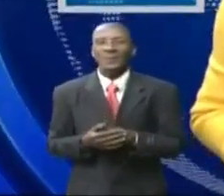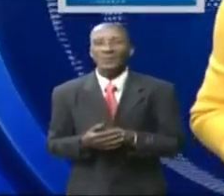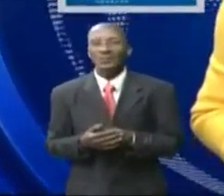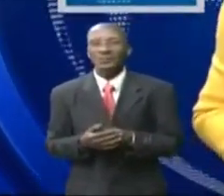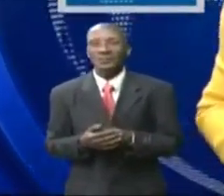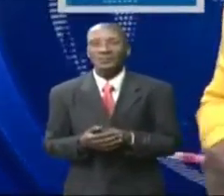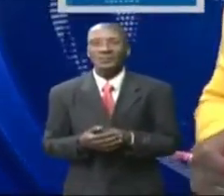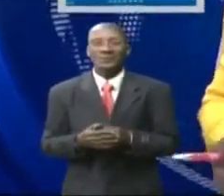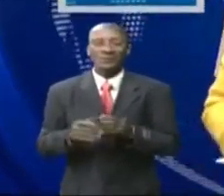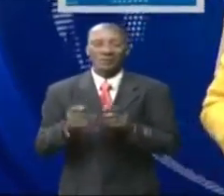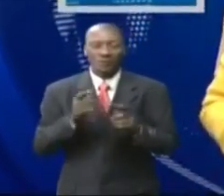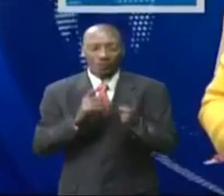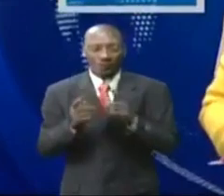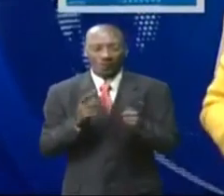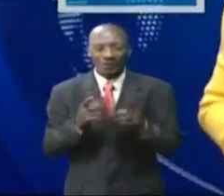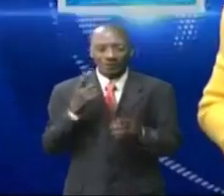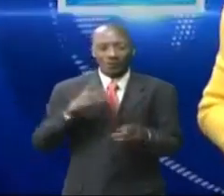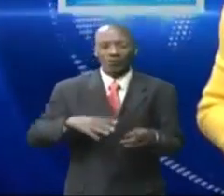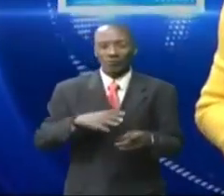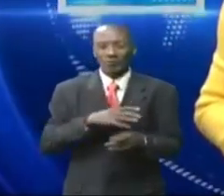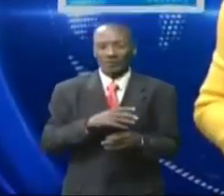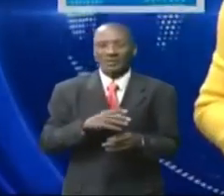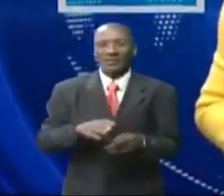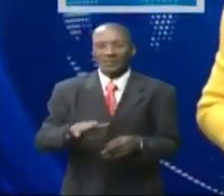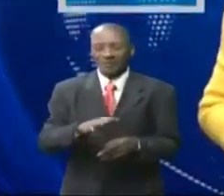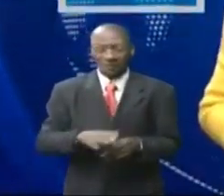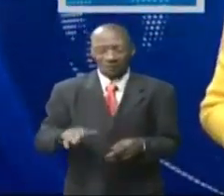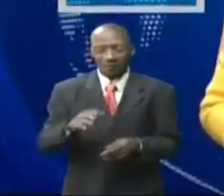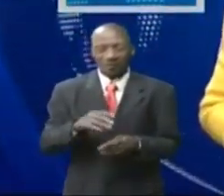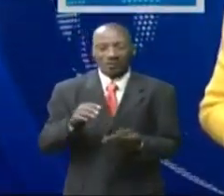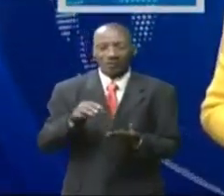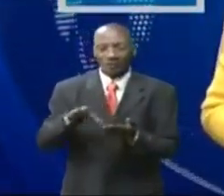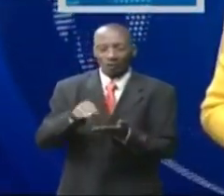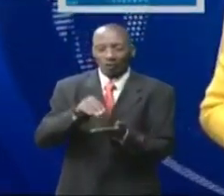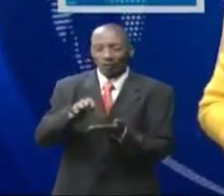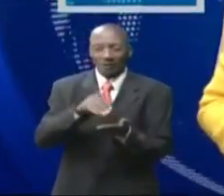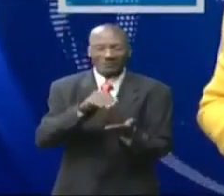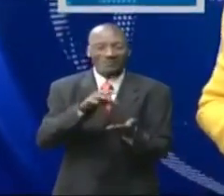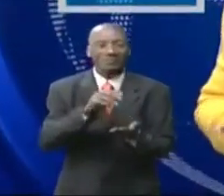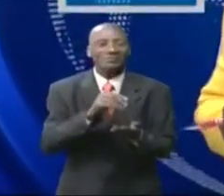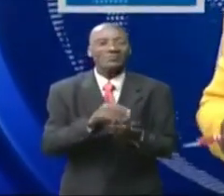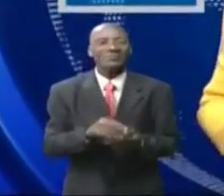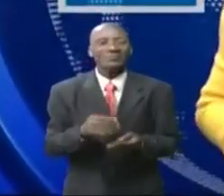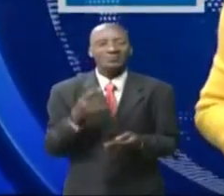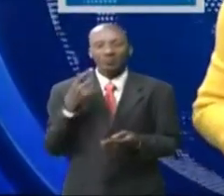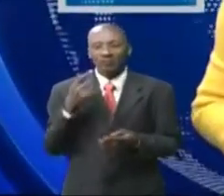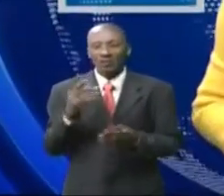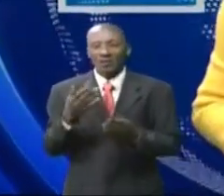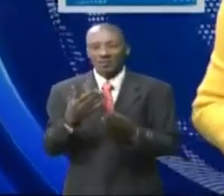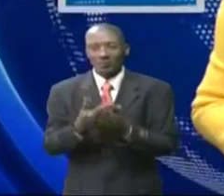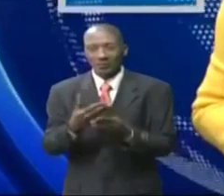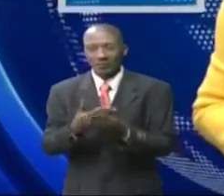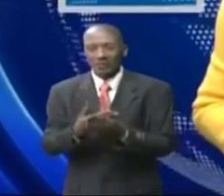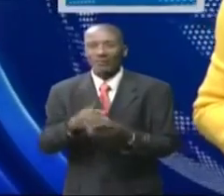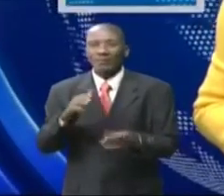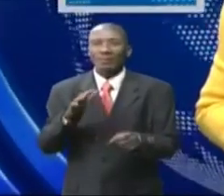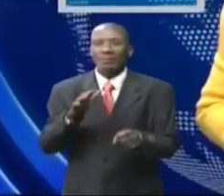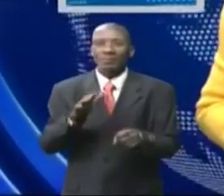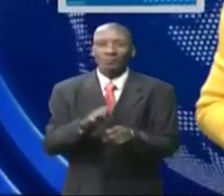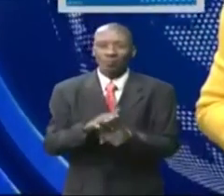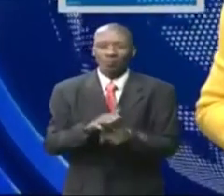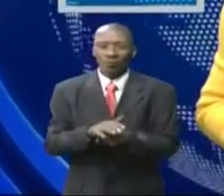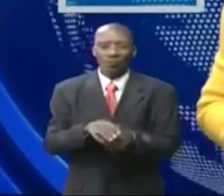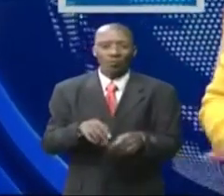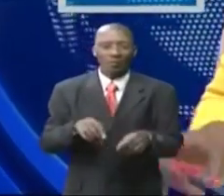de la planète. Chacun est invité à ramasser les déchets qui s'accumulent parfois grandement dans les rues à Kinshasa.